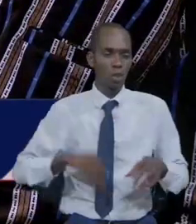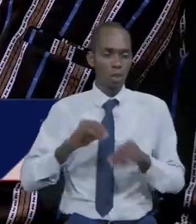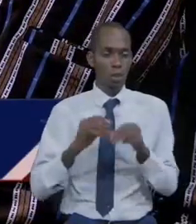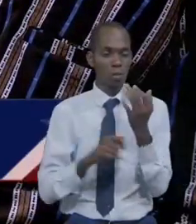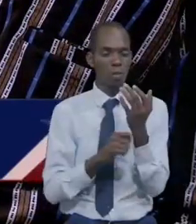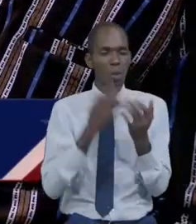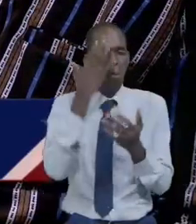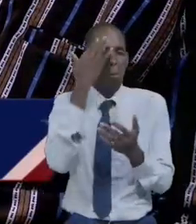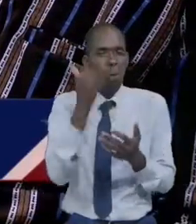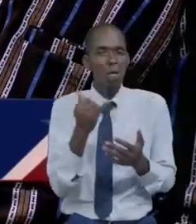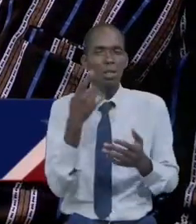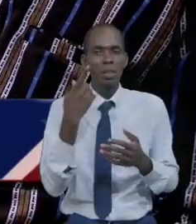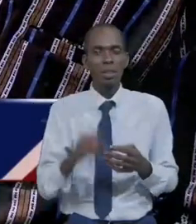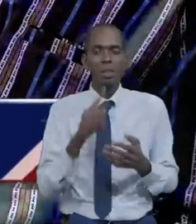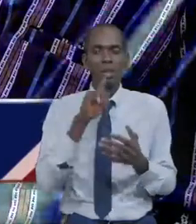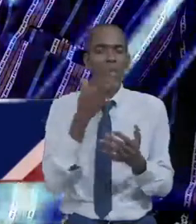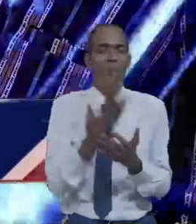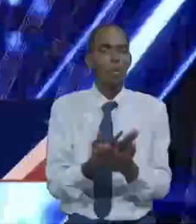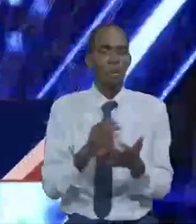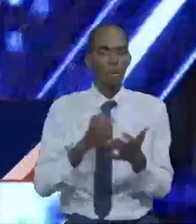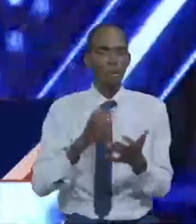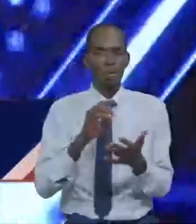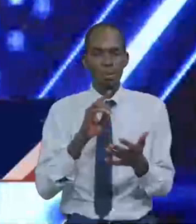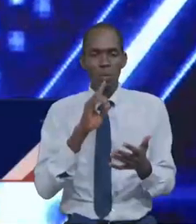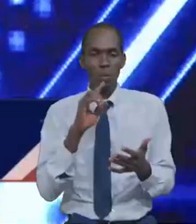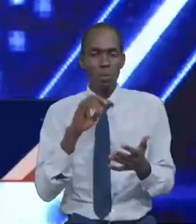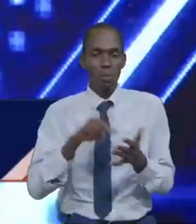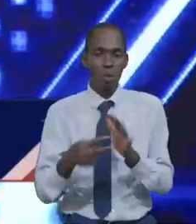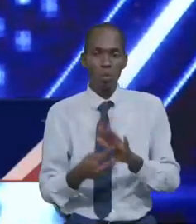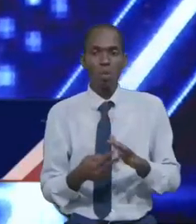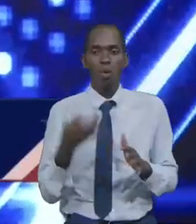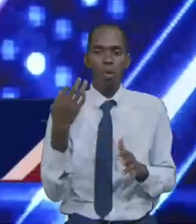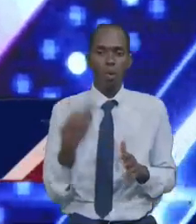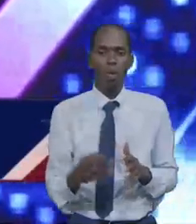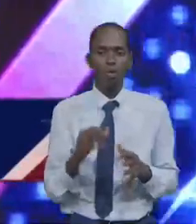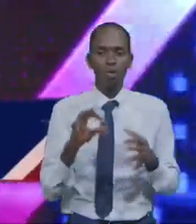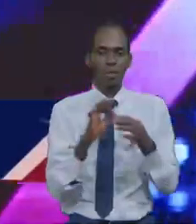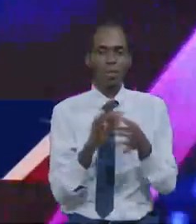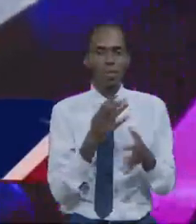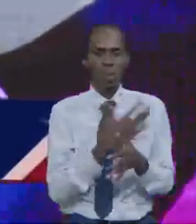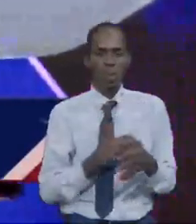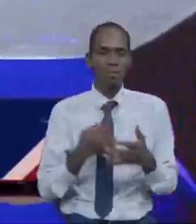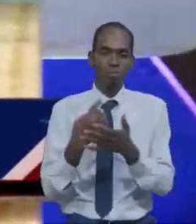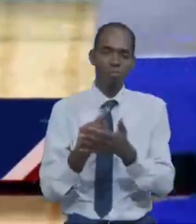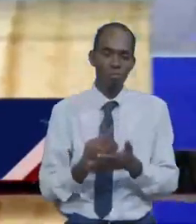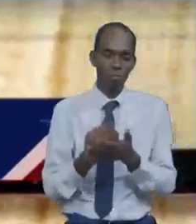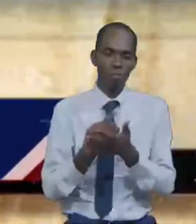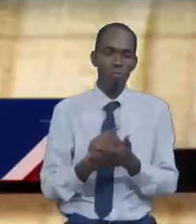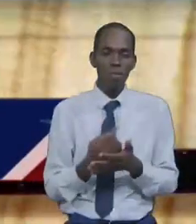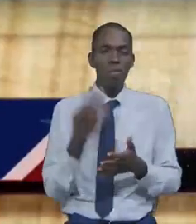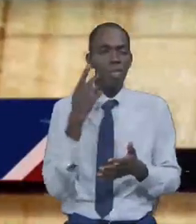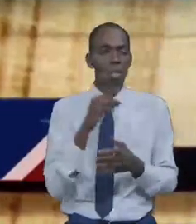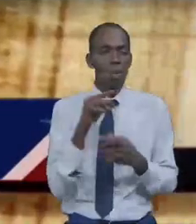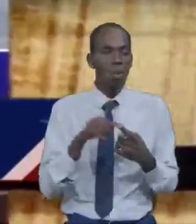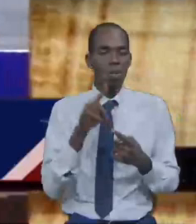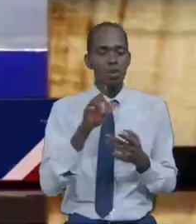L'objectif évident de connexion et de consultation. Après être né de nouveau, tu ne dois pas